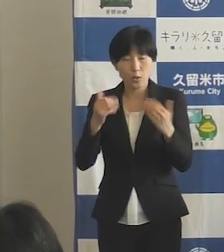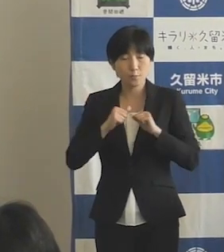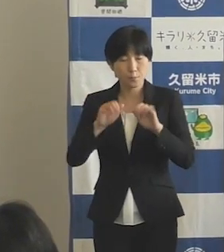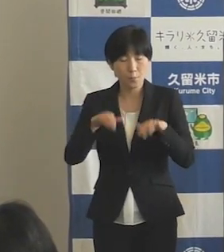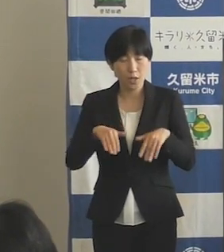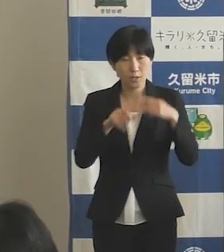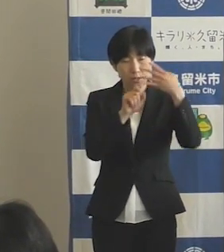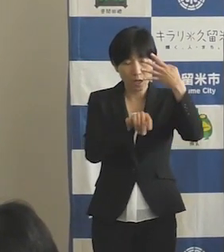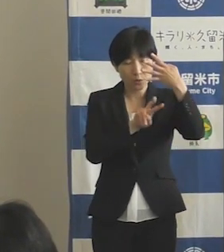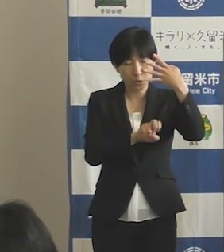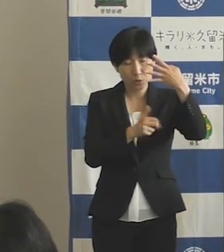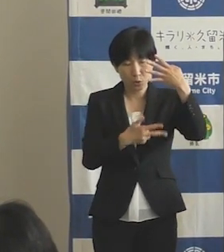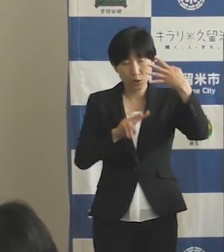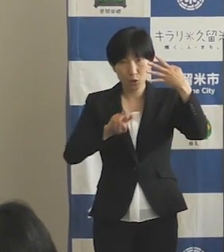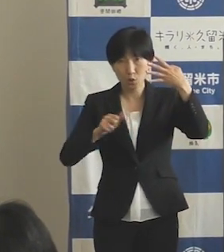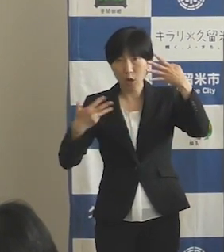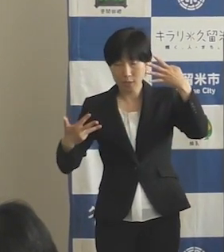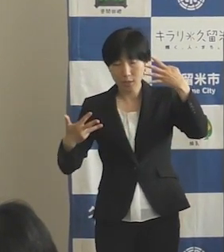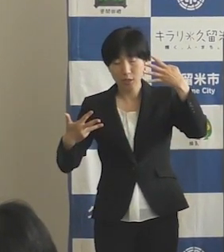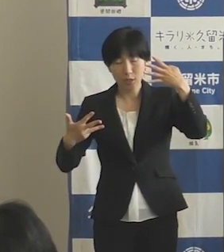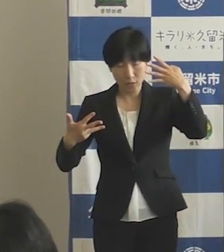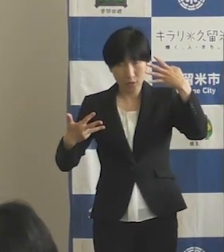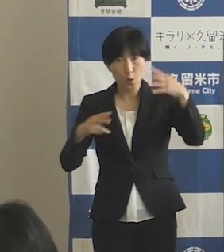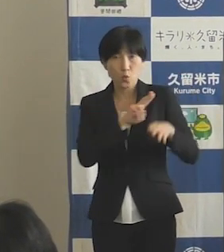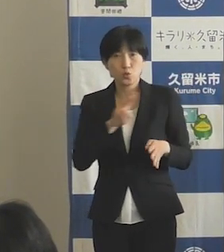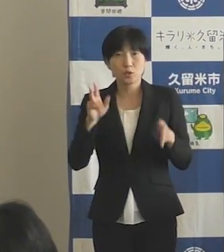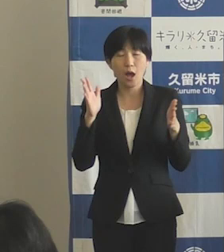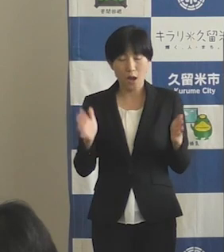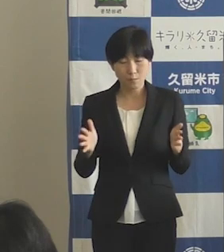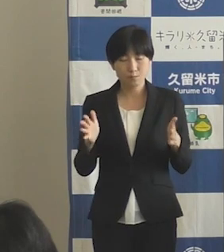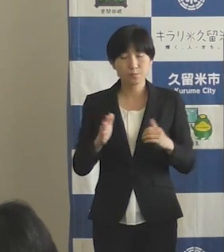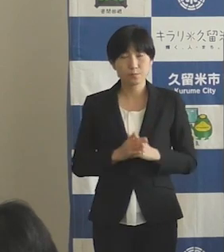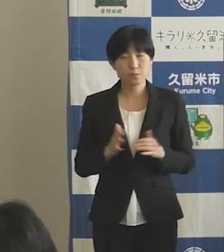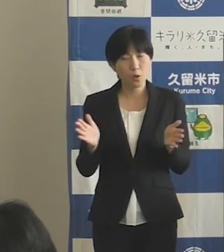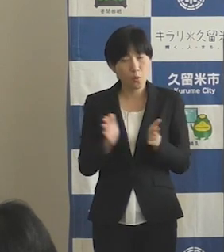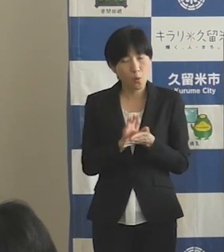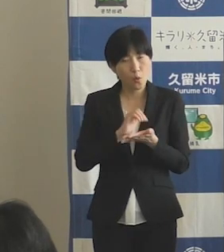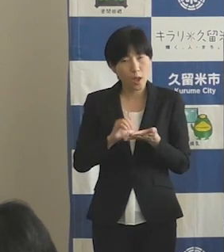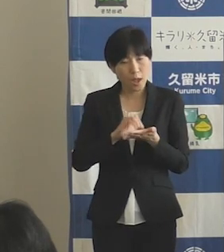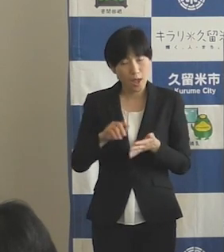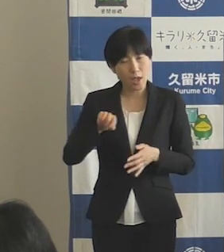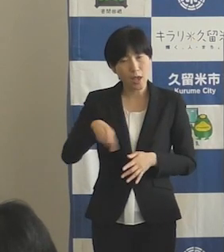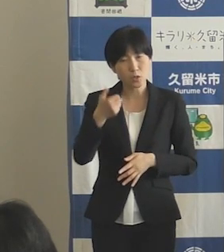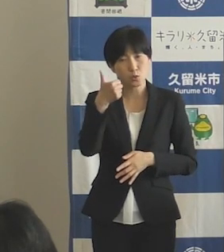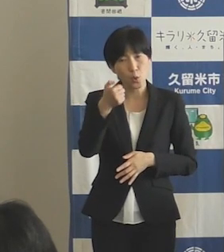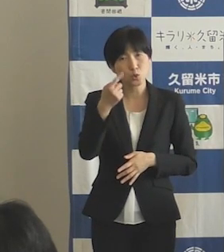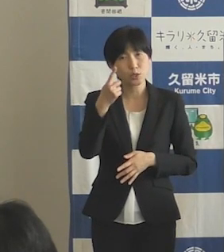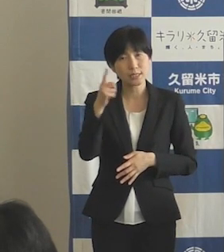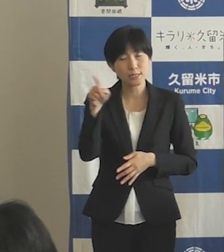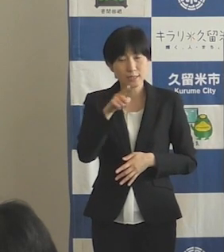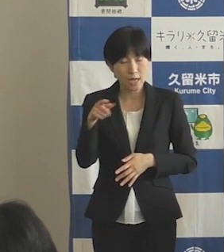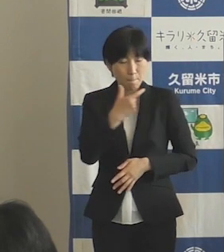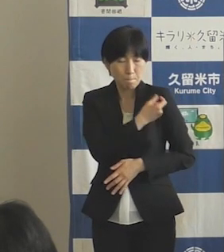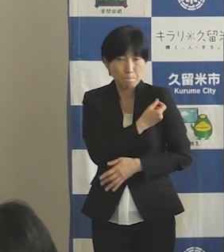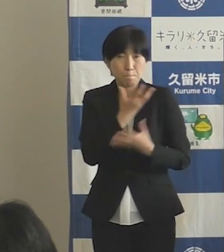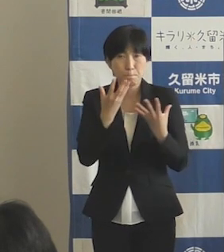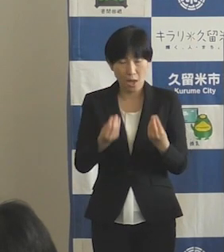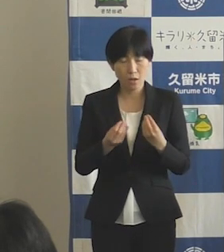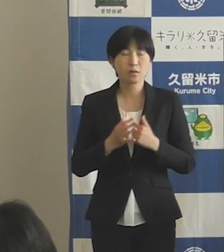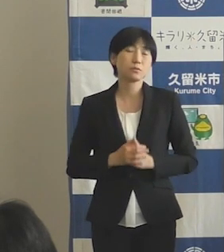月27、28の2日間で合計151名が接種を受けられております